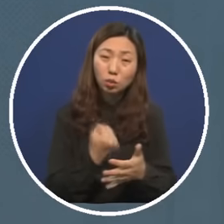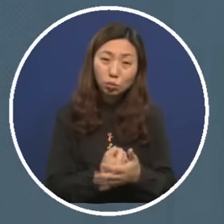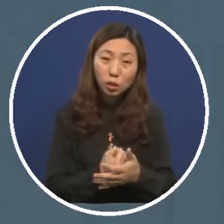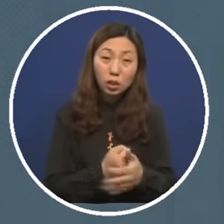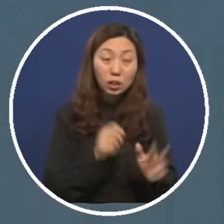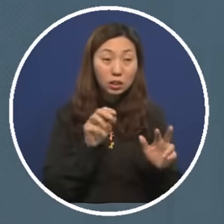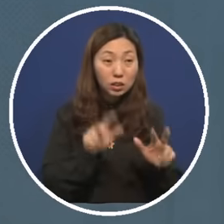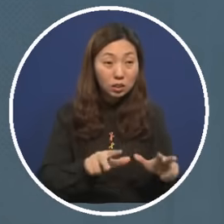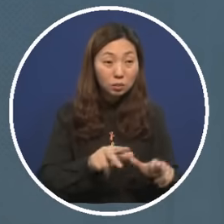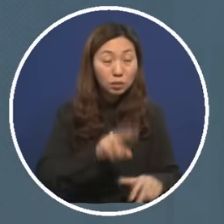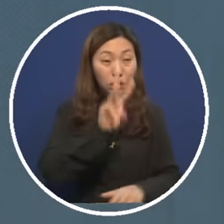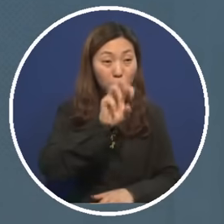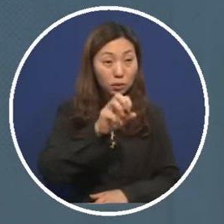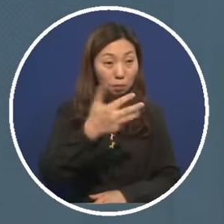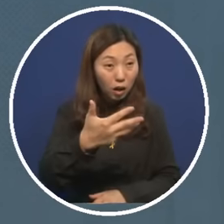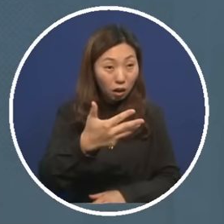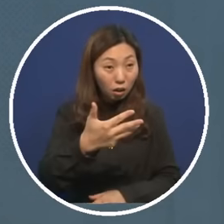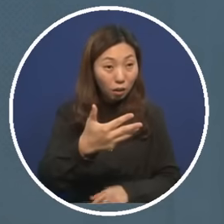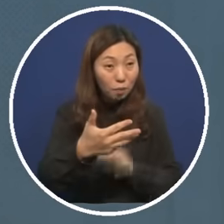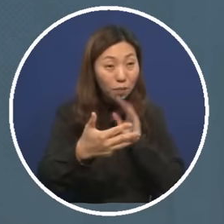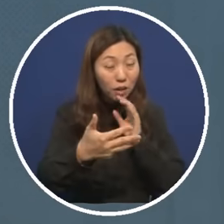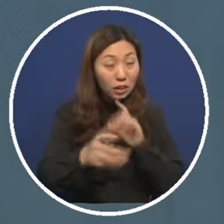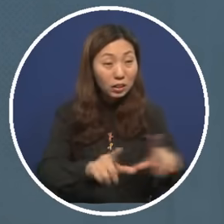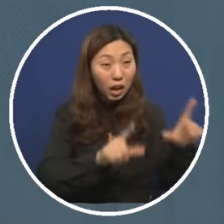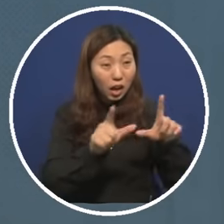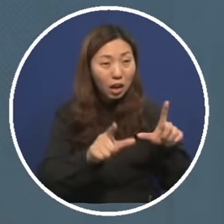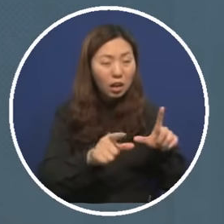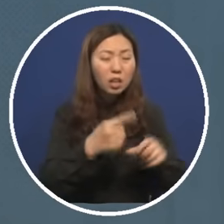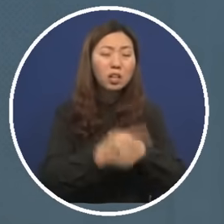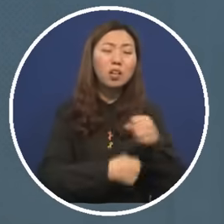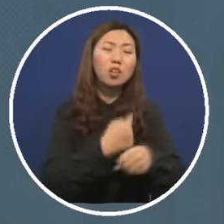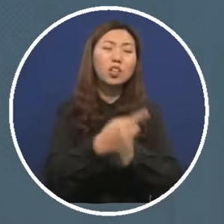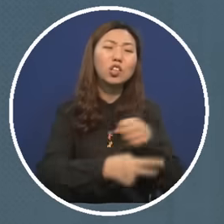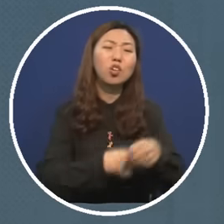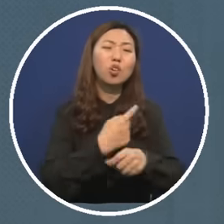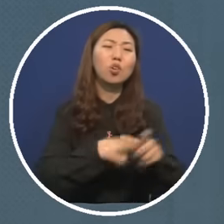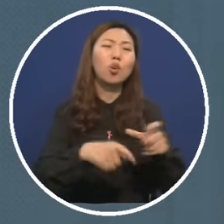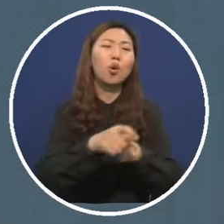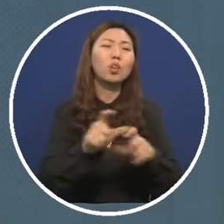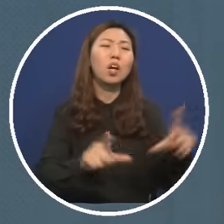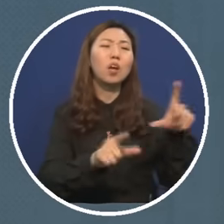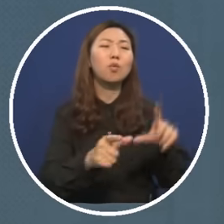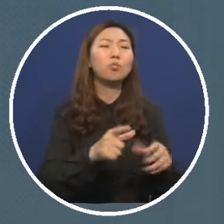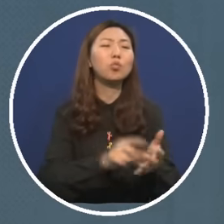아까 몇 년? 8년? 38년 살았는데 뭐 1, 2년 더 사는 게 뭐가 문제겠어요?